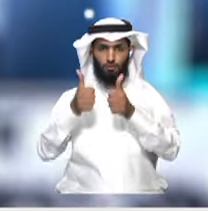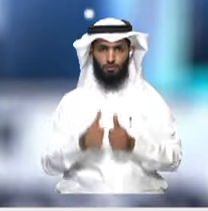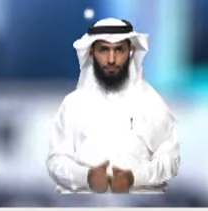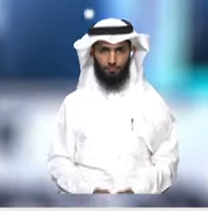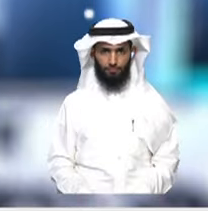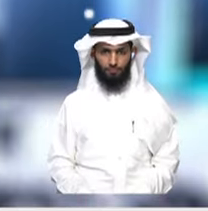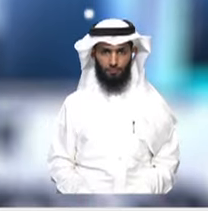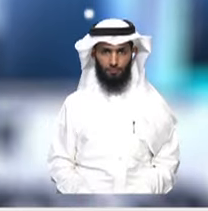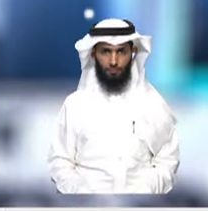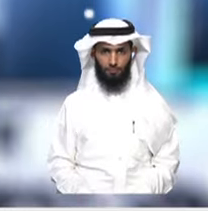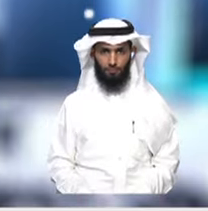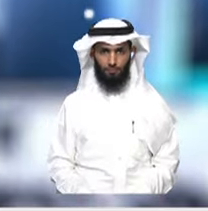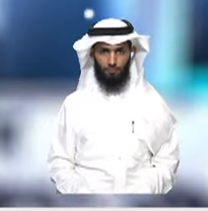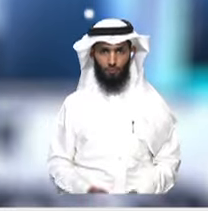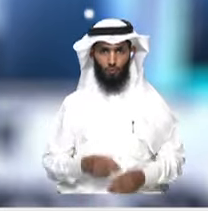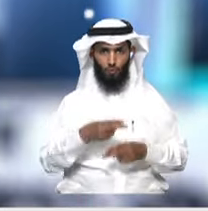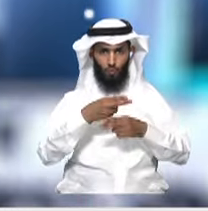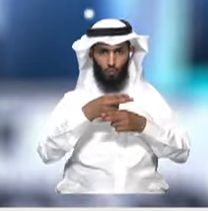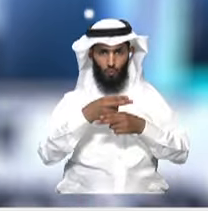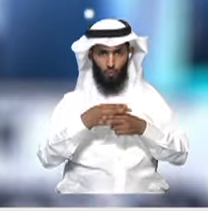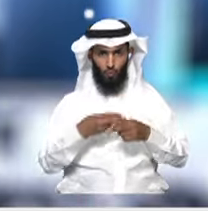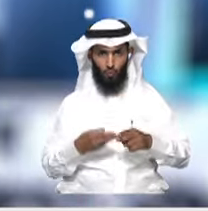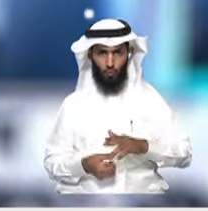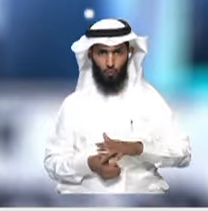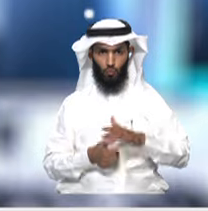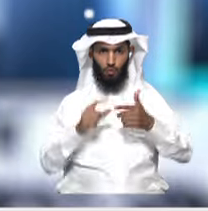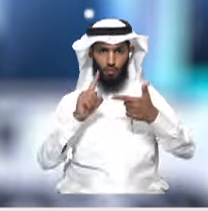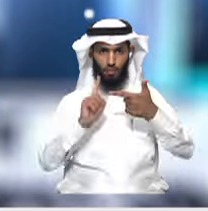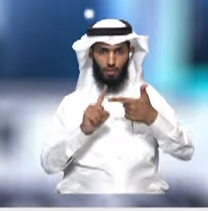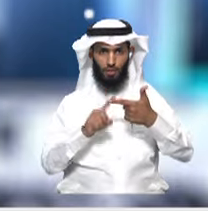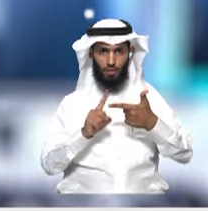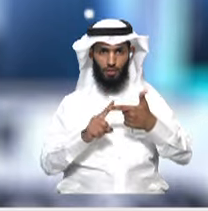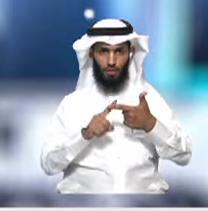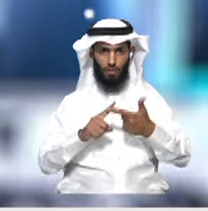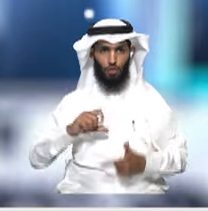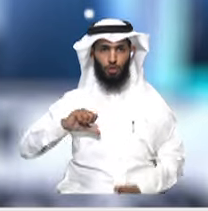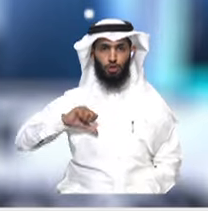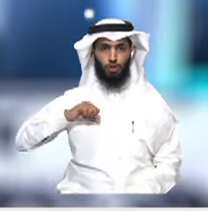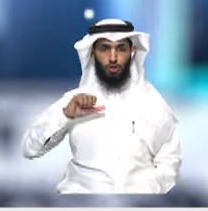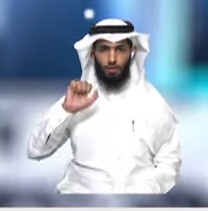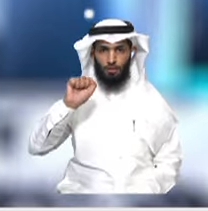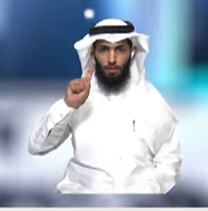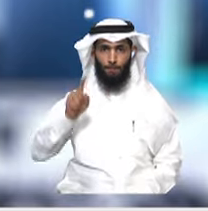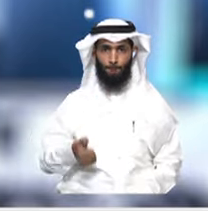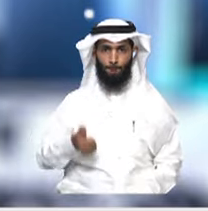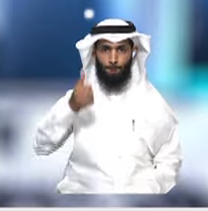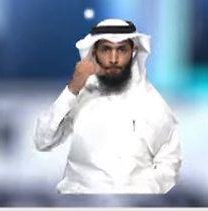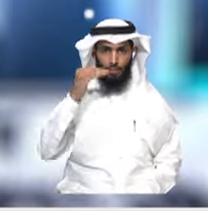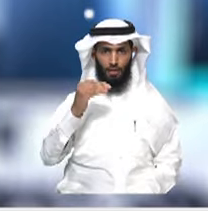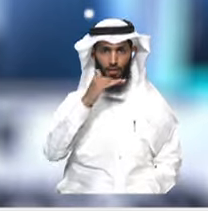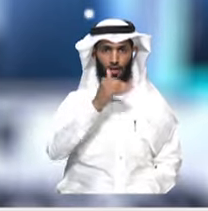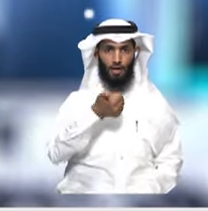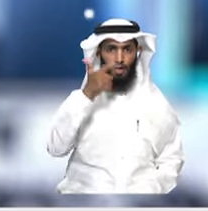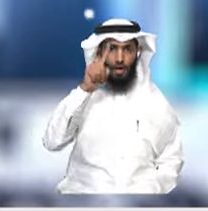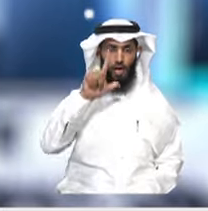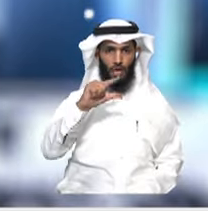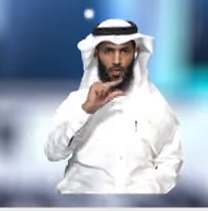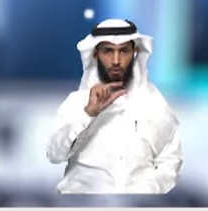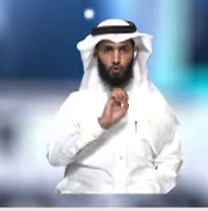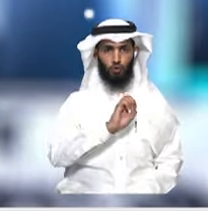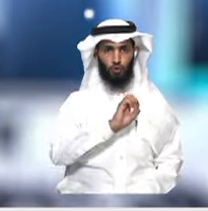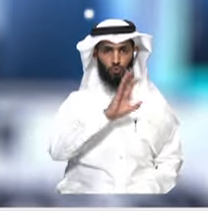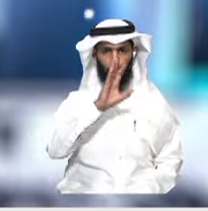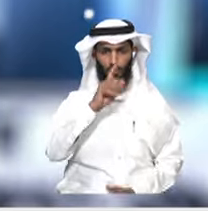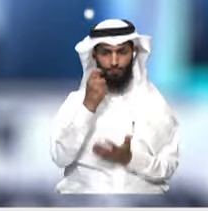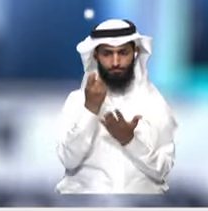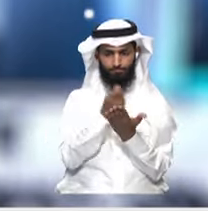الطبيعيه بعث سمو ولي العهد الشيخ صباح خالد الحمد الصباح حفظه الله ببرق تعزيه الى فخامه